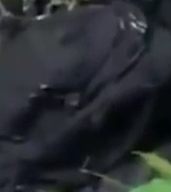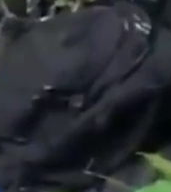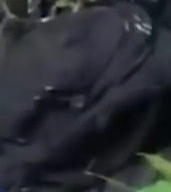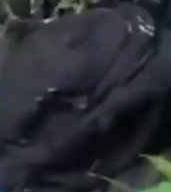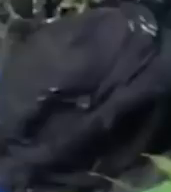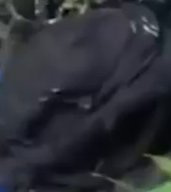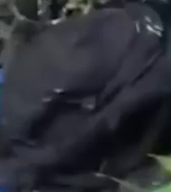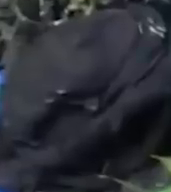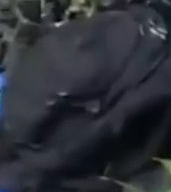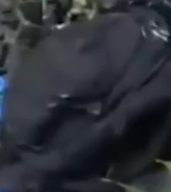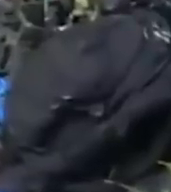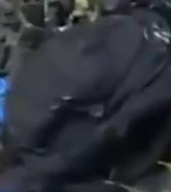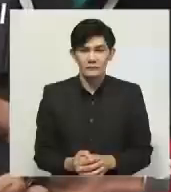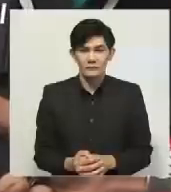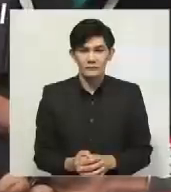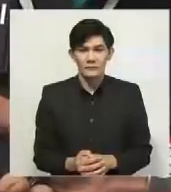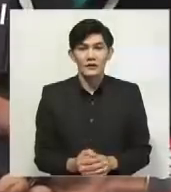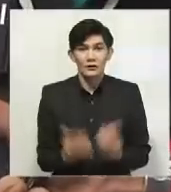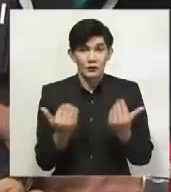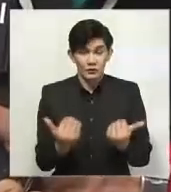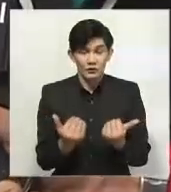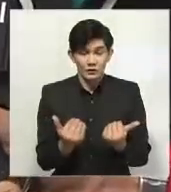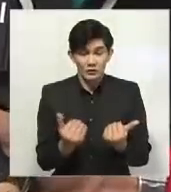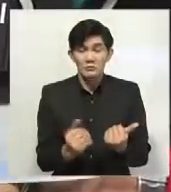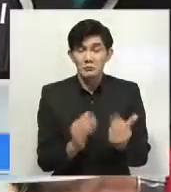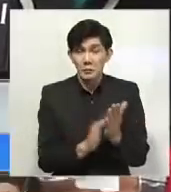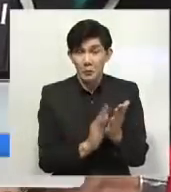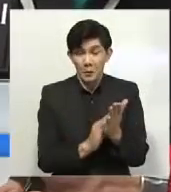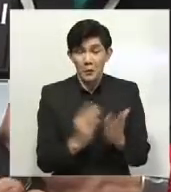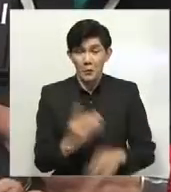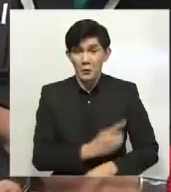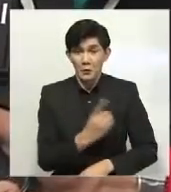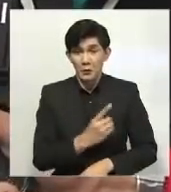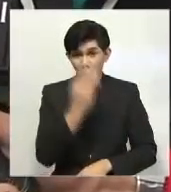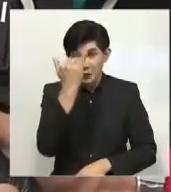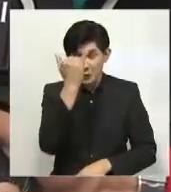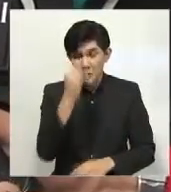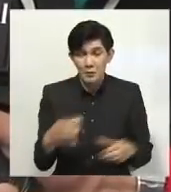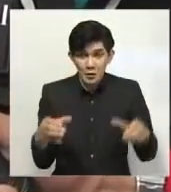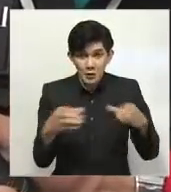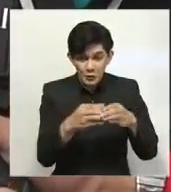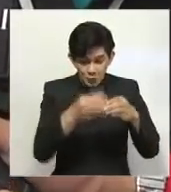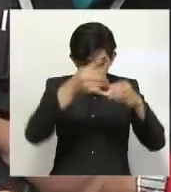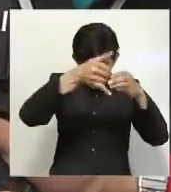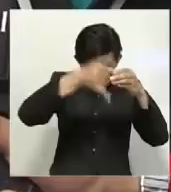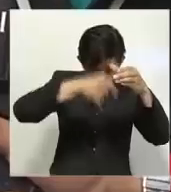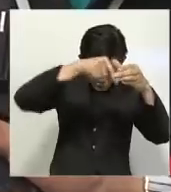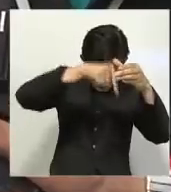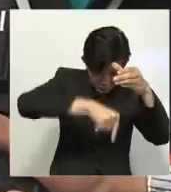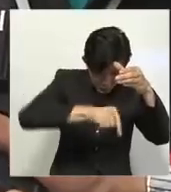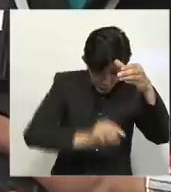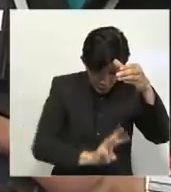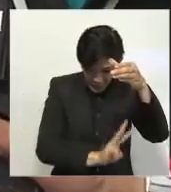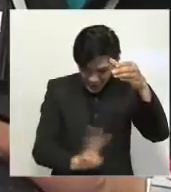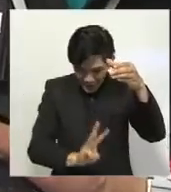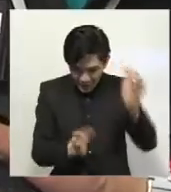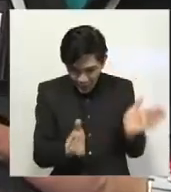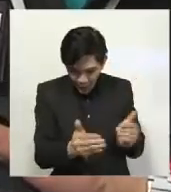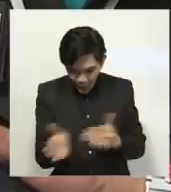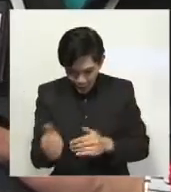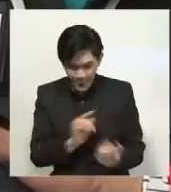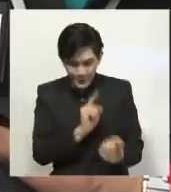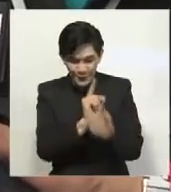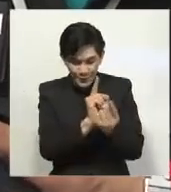ค่ะ ทีแรกที่เราปรบมือดีใจกันนั้นเพราะว่าทีมลงสำรวจมองไปข้างล่างบอกว่าพบโถงแล้ว